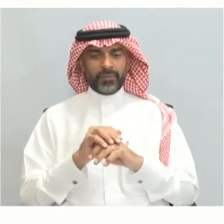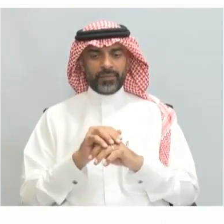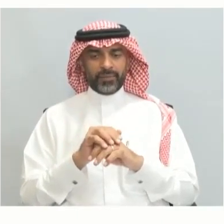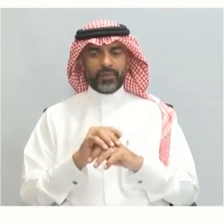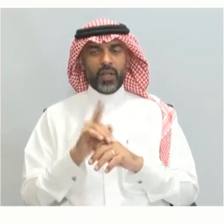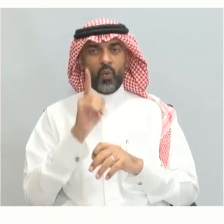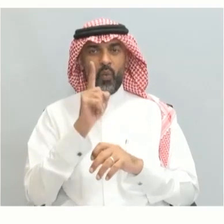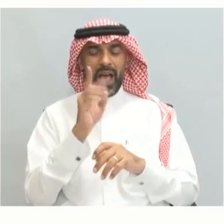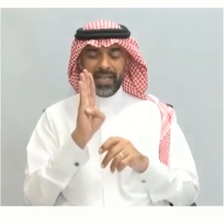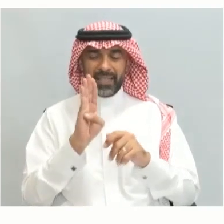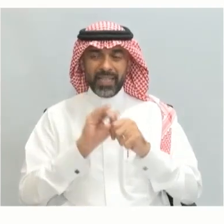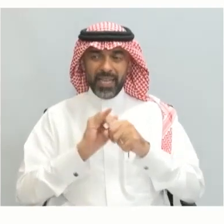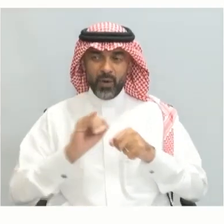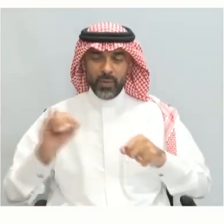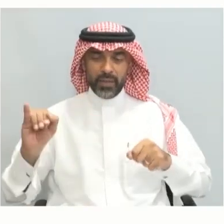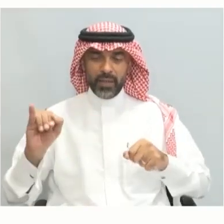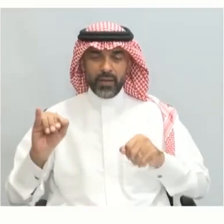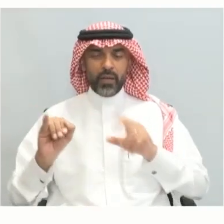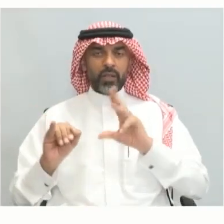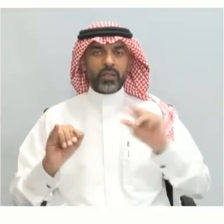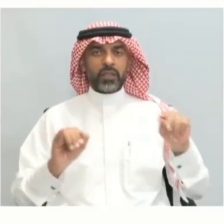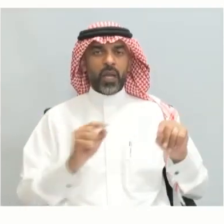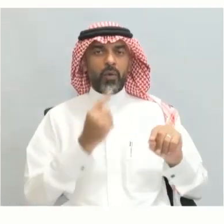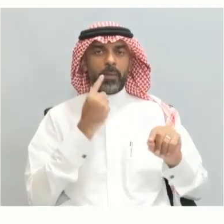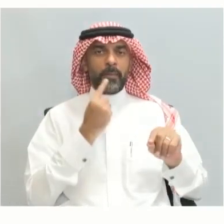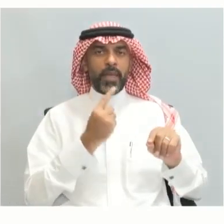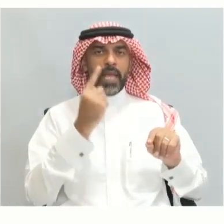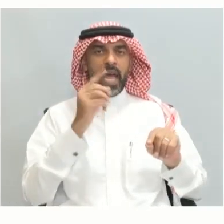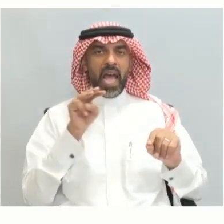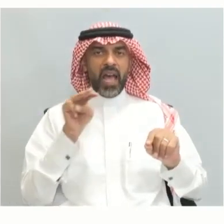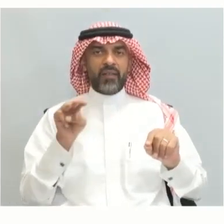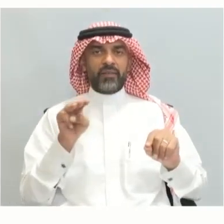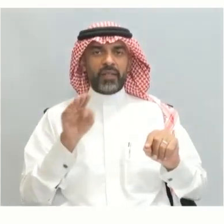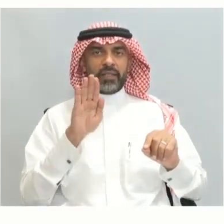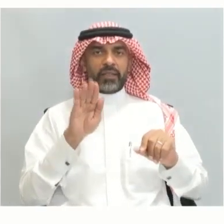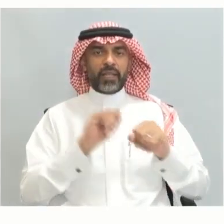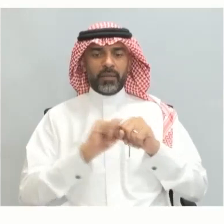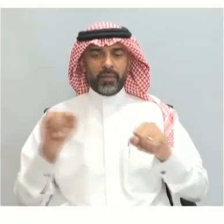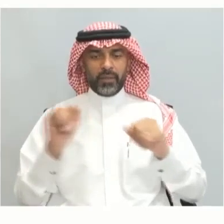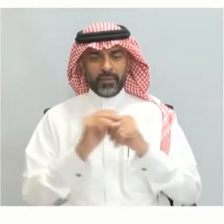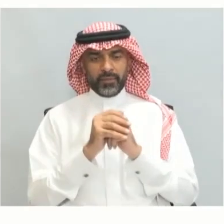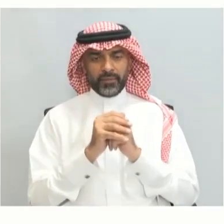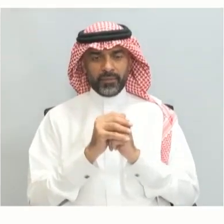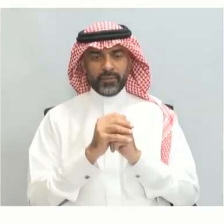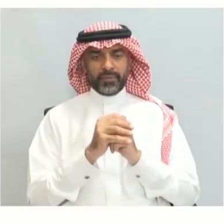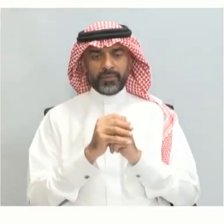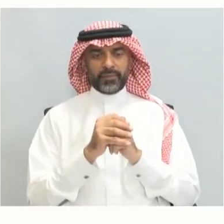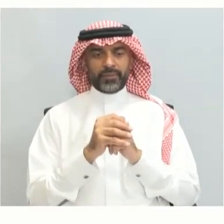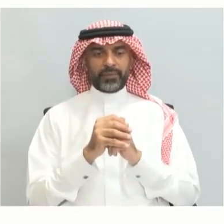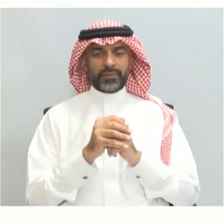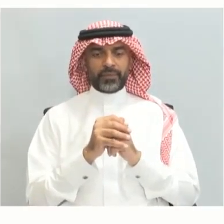نضاعف المسافه التي نقيسها على الخريطه الى 100000 مره لكي نحصل على